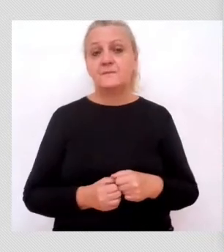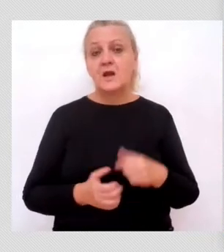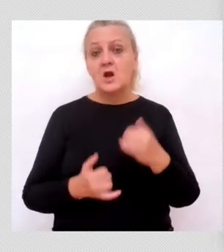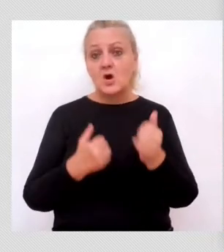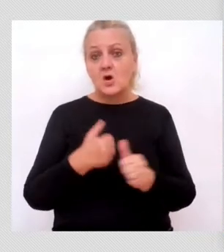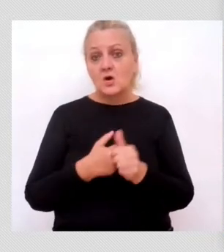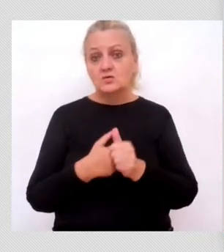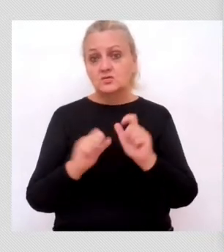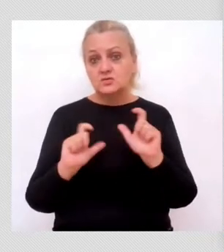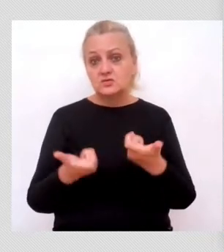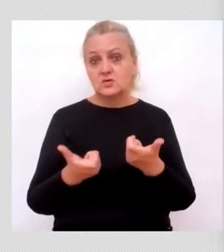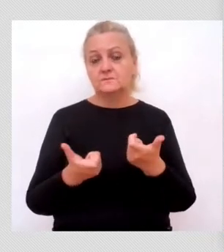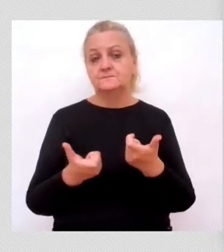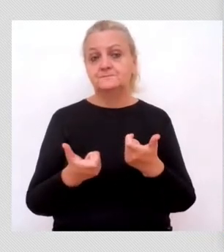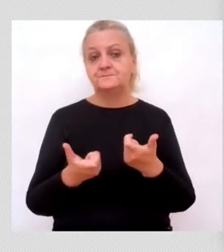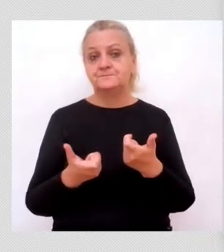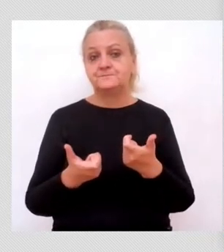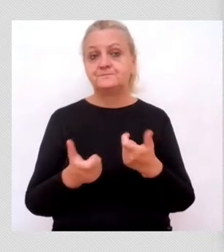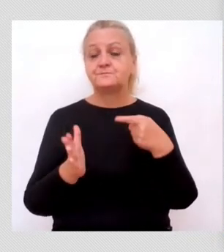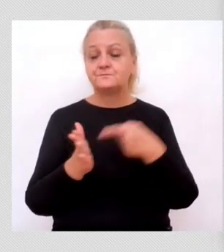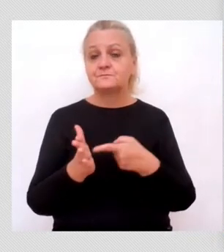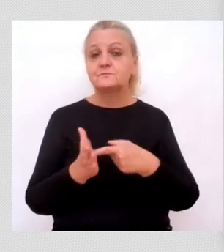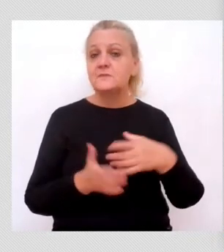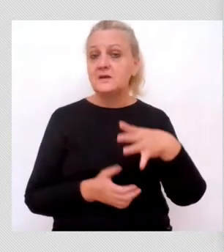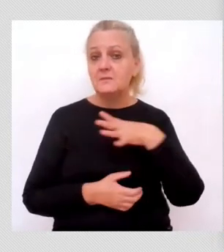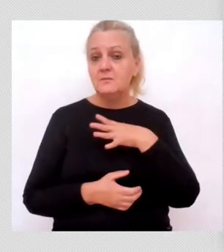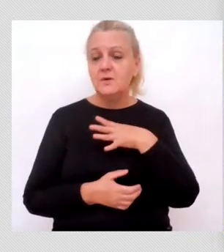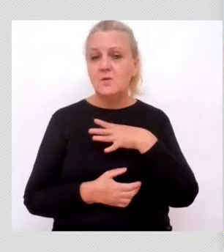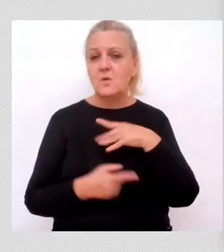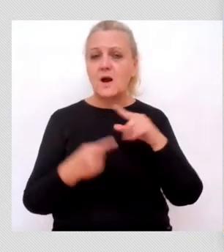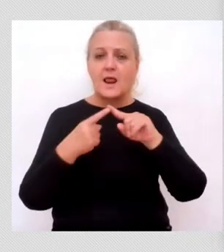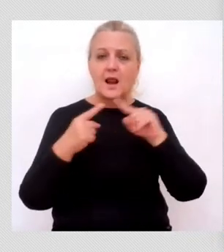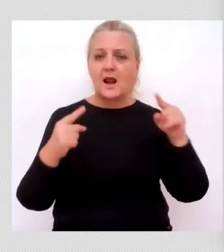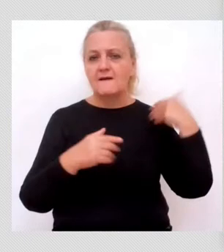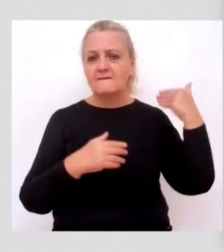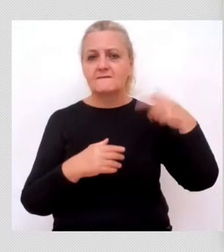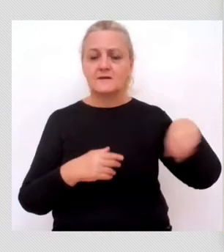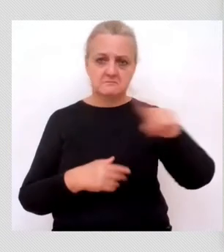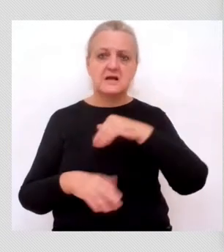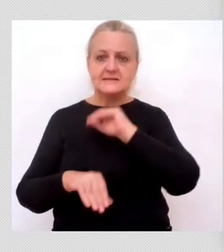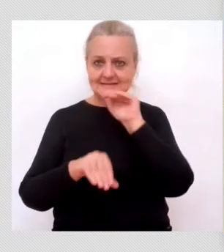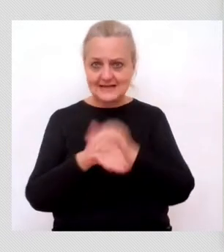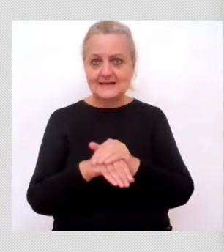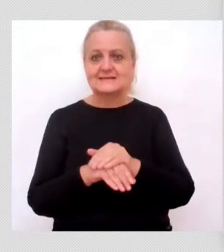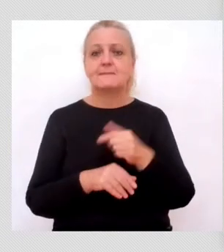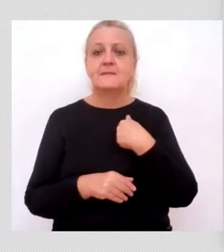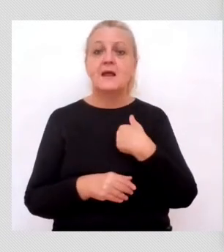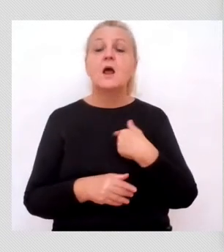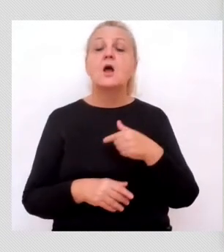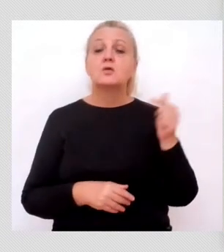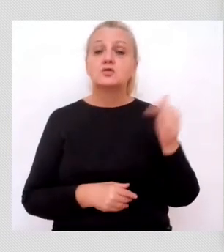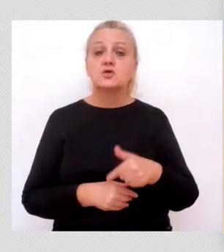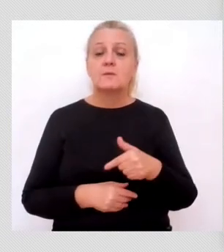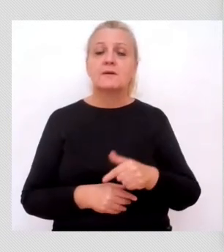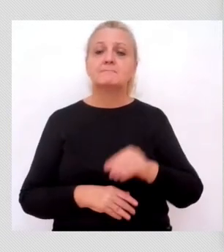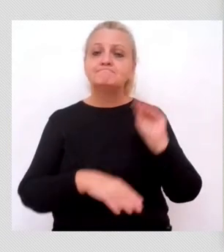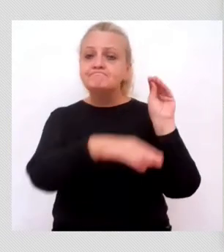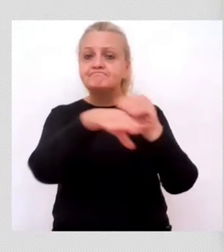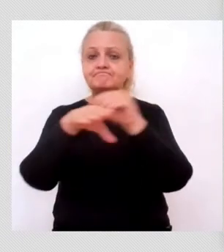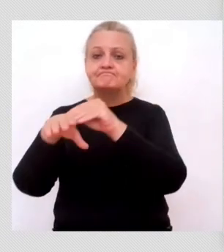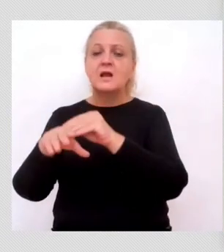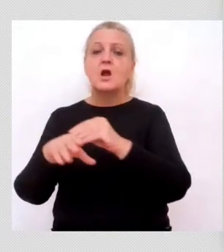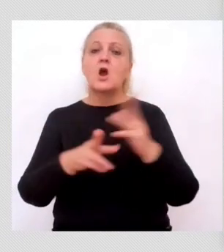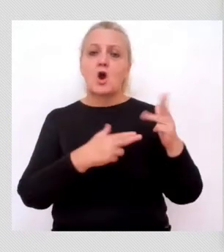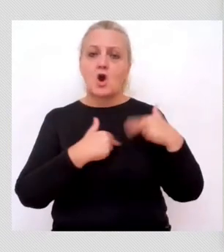chodzi o to, bo tutaj padały takie zdania, z którymi się bardzo zgadzam, że należy na przykład apelować do